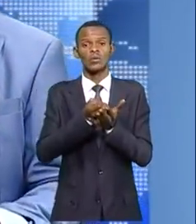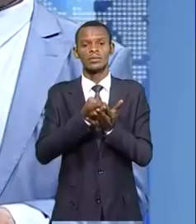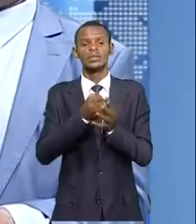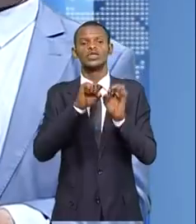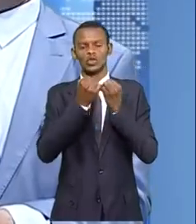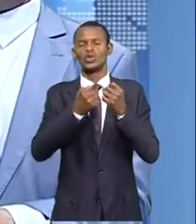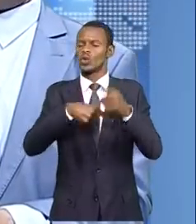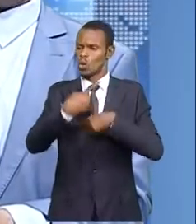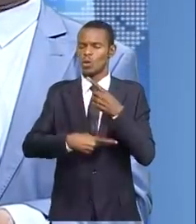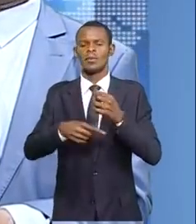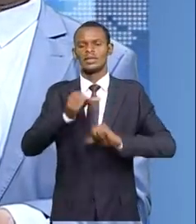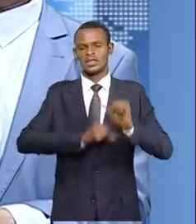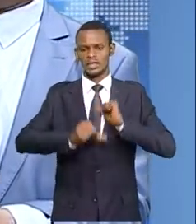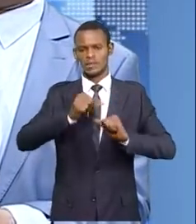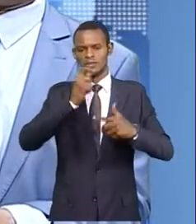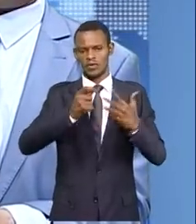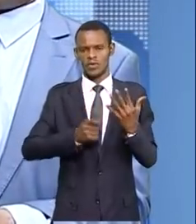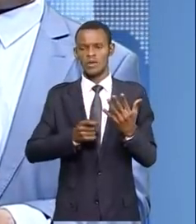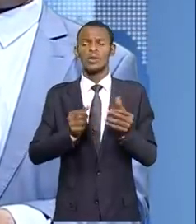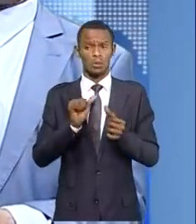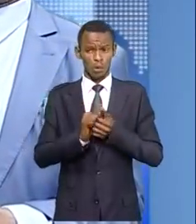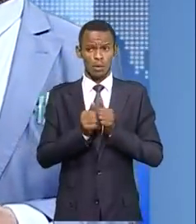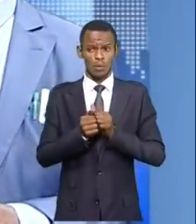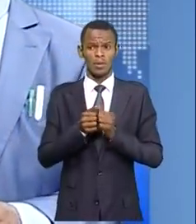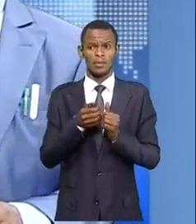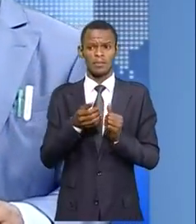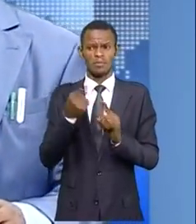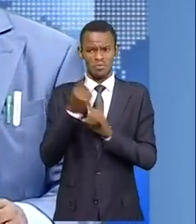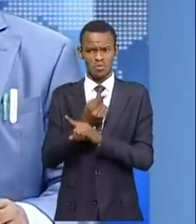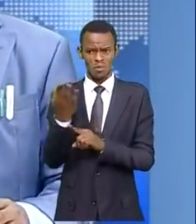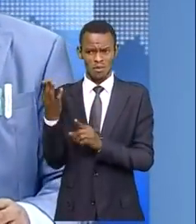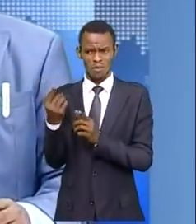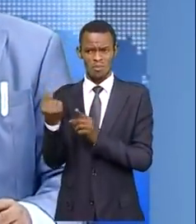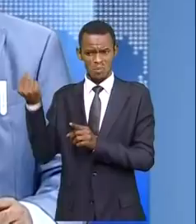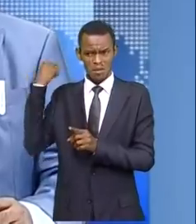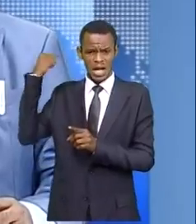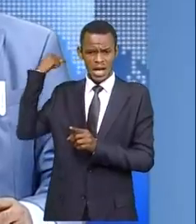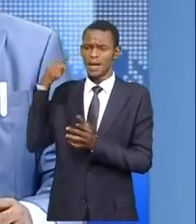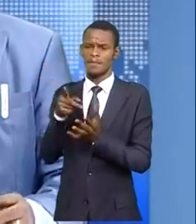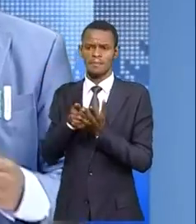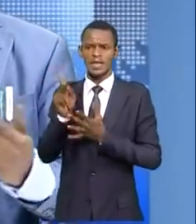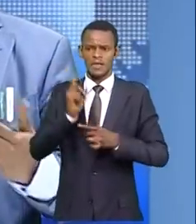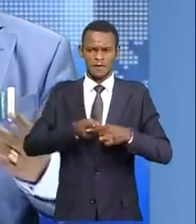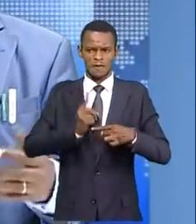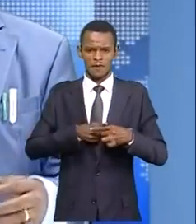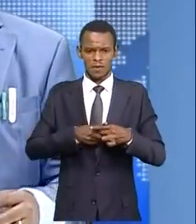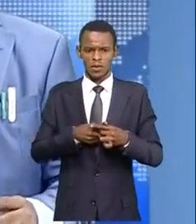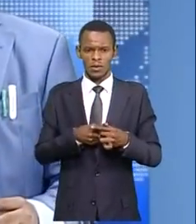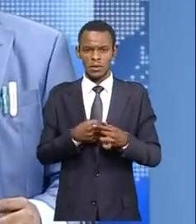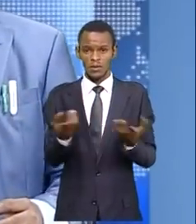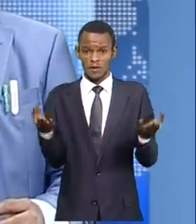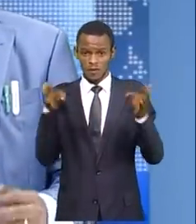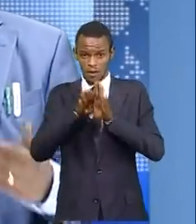conseil évidemment il ya d'abord les arriérés parce que lorsque nous avons cotisé au mois de décembre il y avait des avis